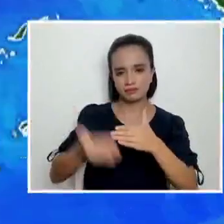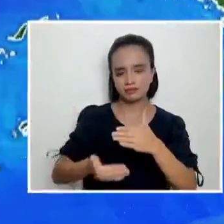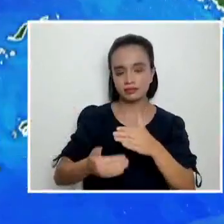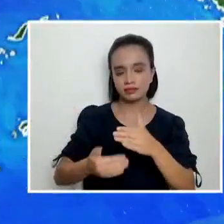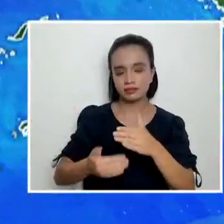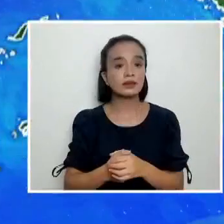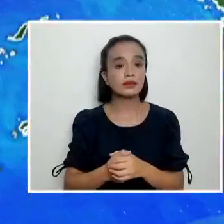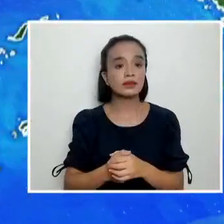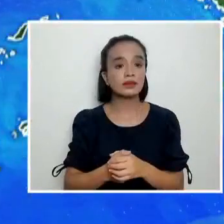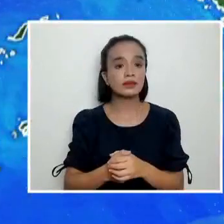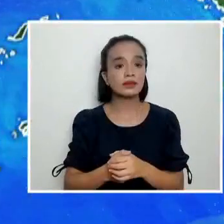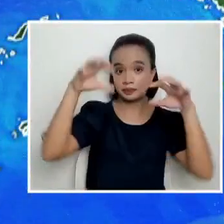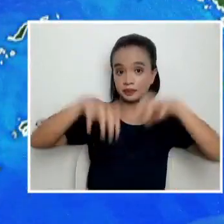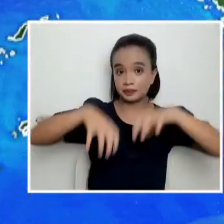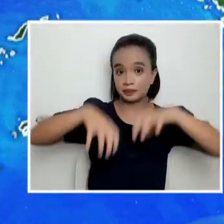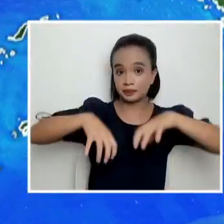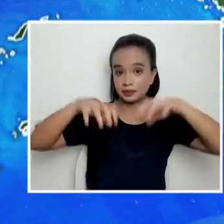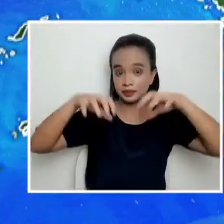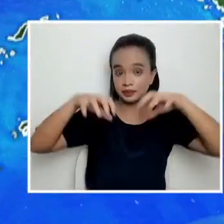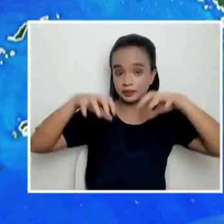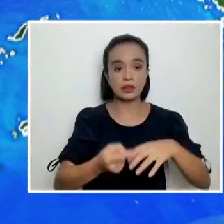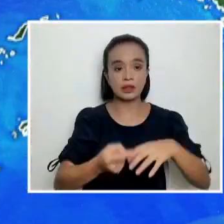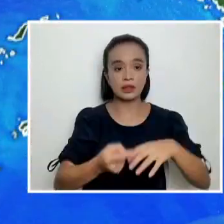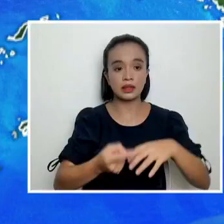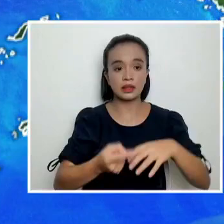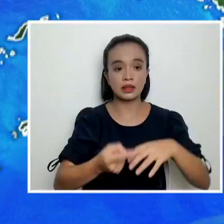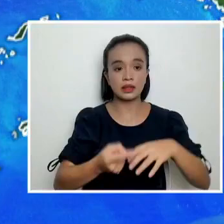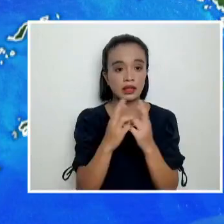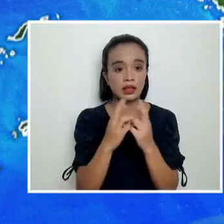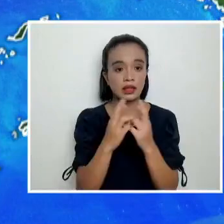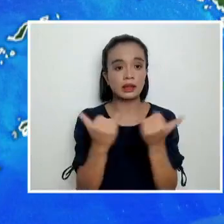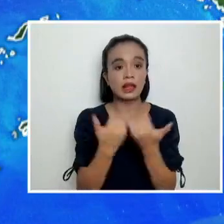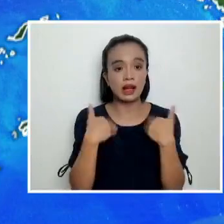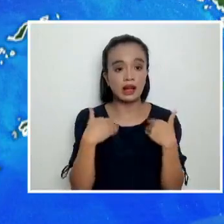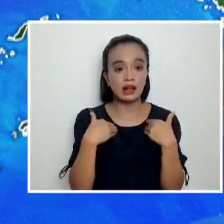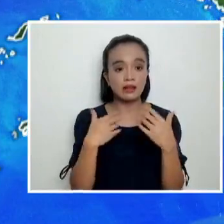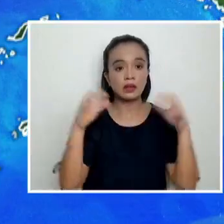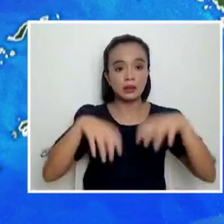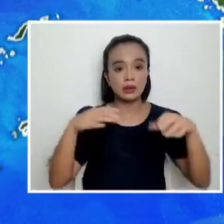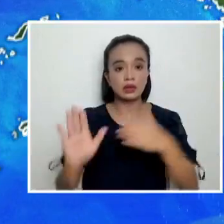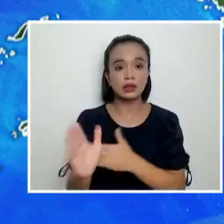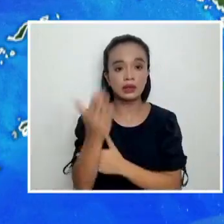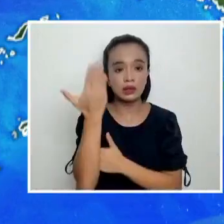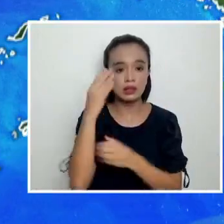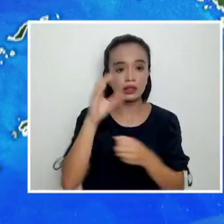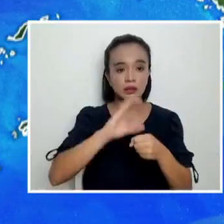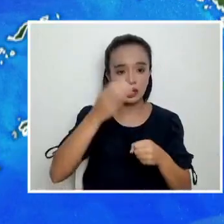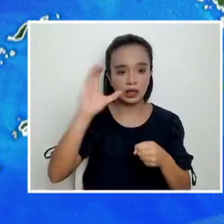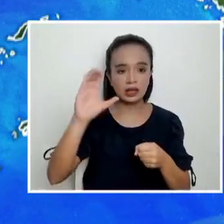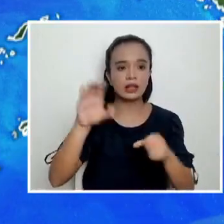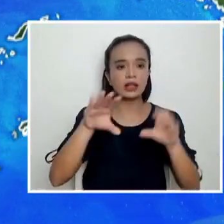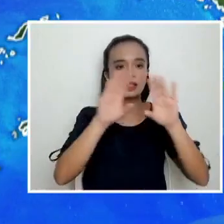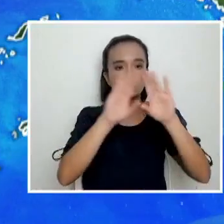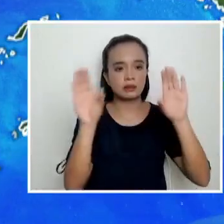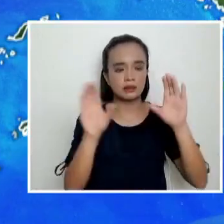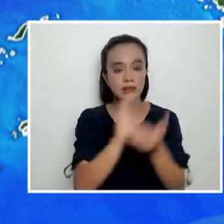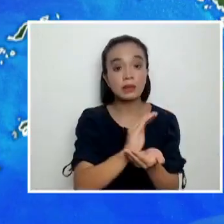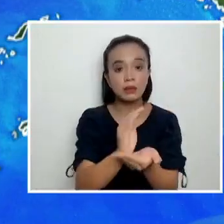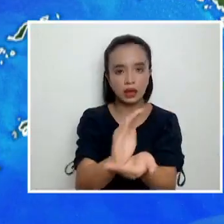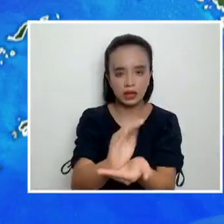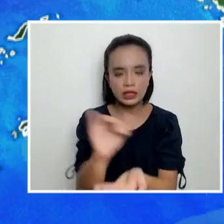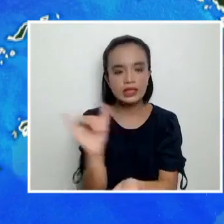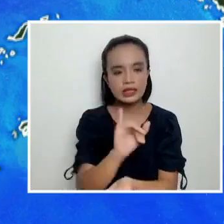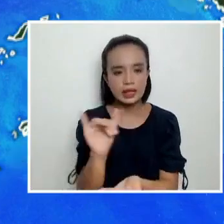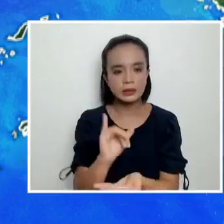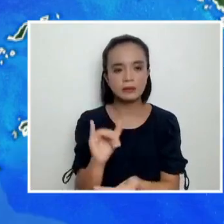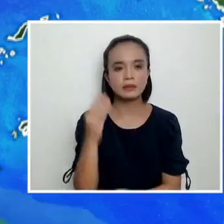ngayong weekend, ayon sa The Weather Company, sa Mindanao may ulan sa umaga sa hilagang bahagi ng Caraga at Zamboanga maging sa may Basilan.